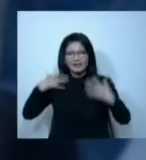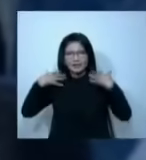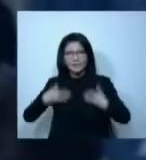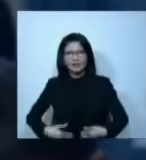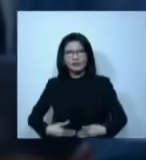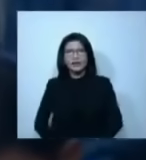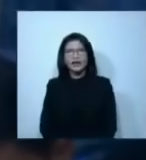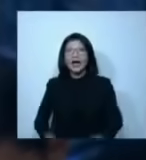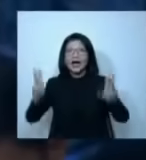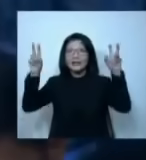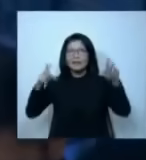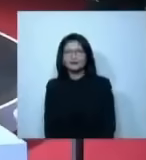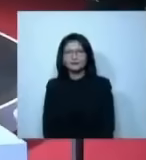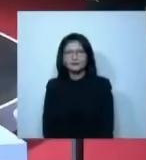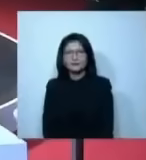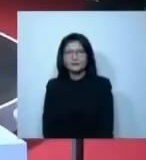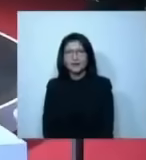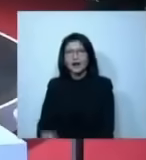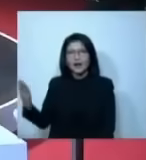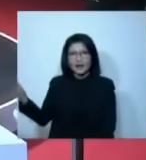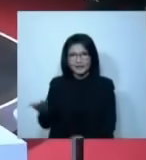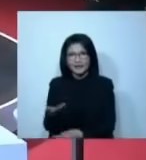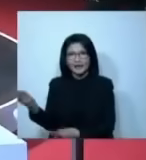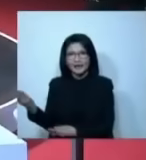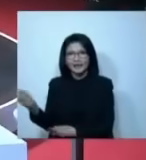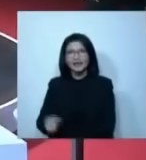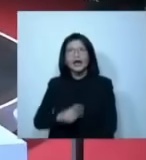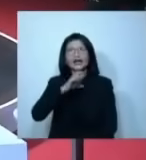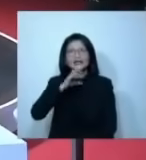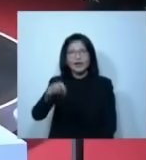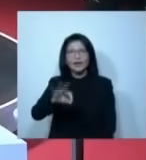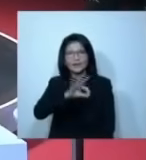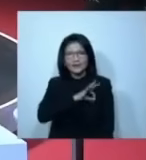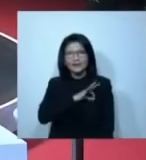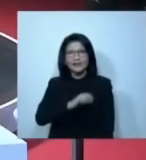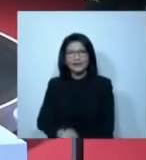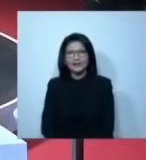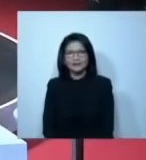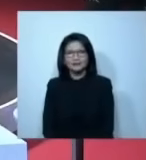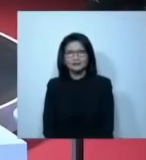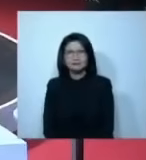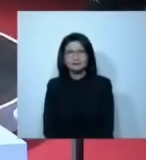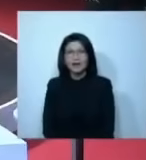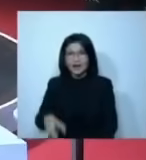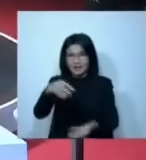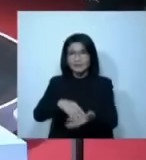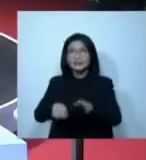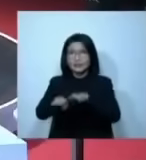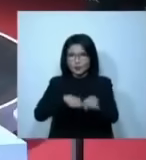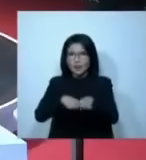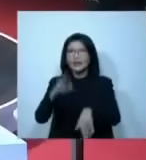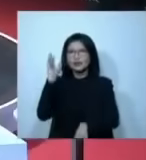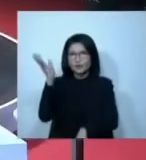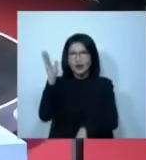gesturnya kita melihat kandidat mana yang lebih sering mengusap keringat gitu ya lihat jam gitu ya tidak nyaman di